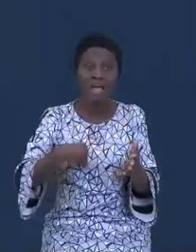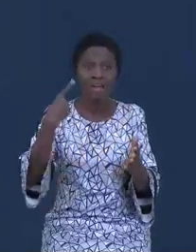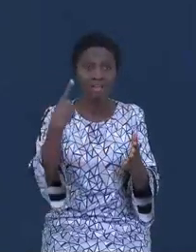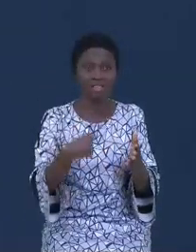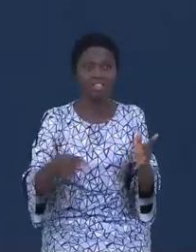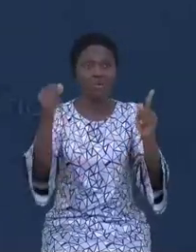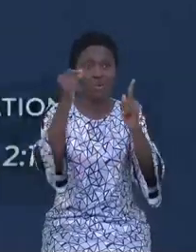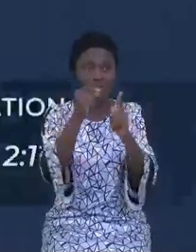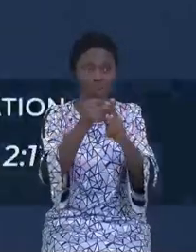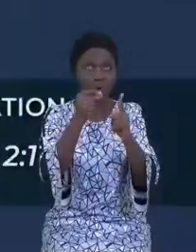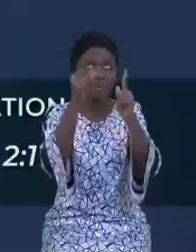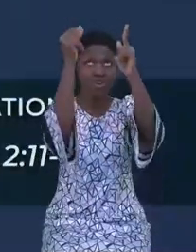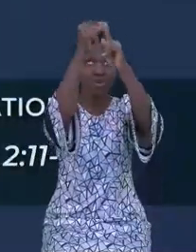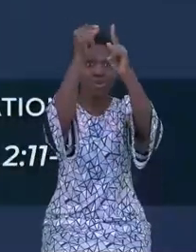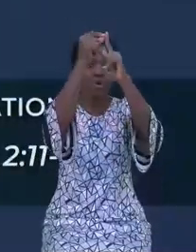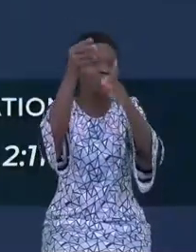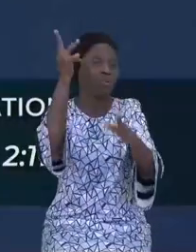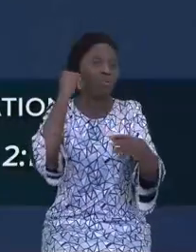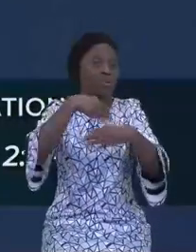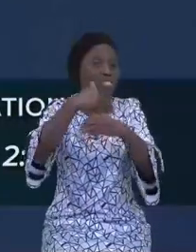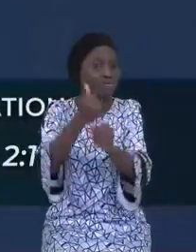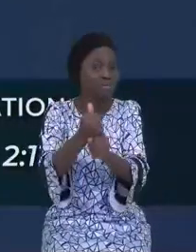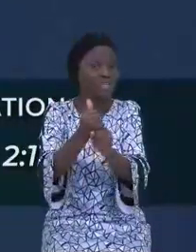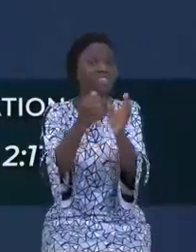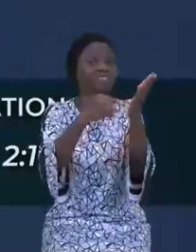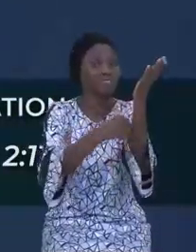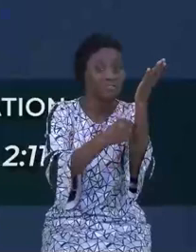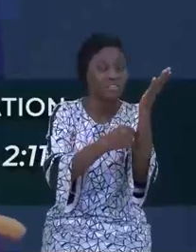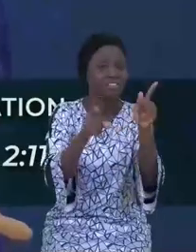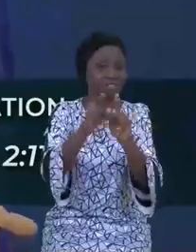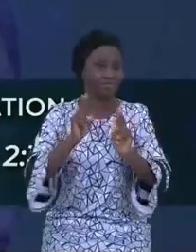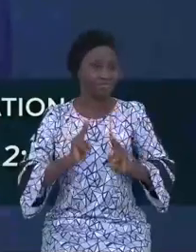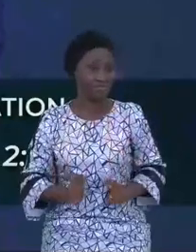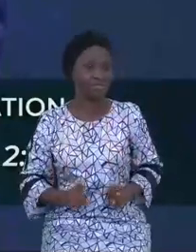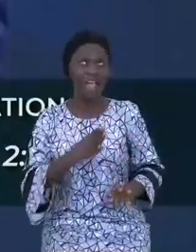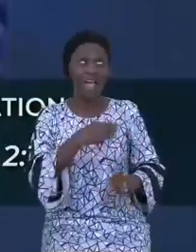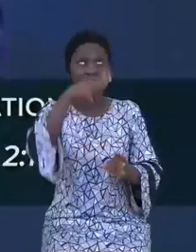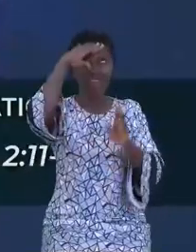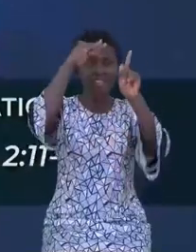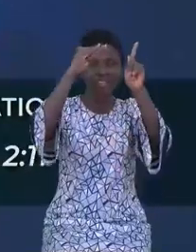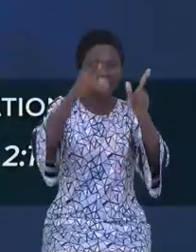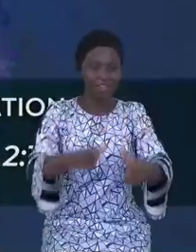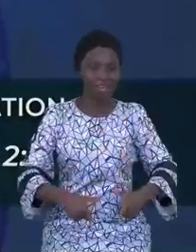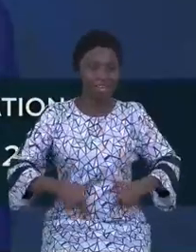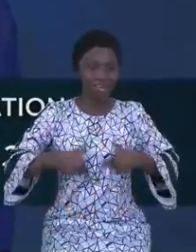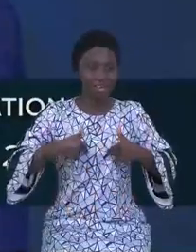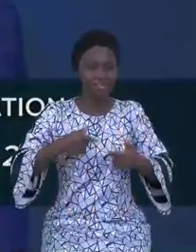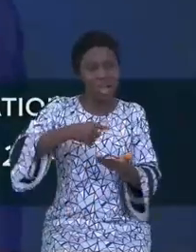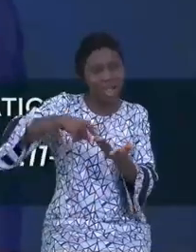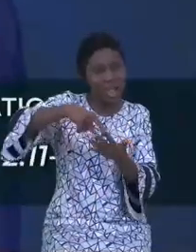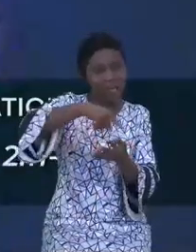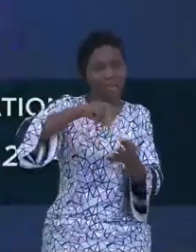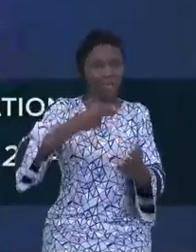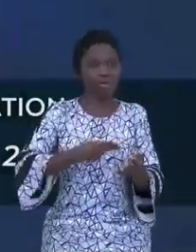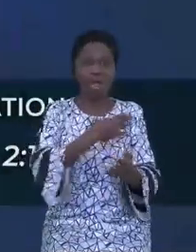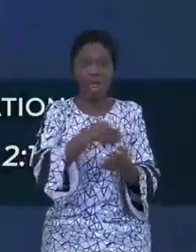verset 14, et la parole a été faite chair, parlant de Jésus, elle a habité parmi nous, pleine de grâce et de vérité.